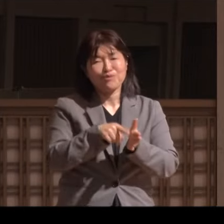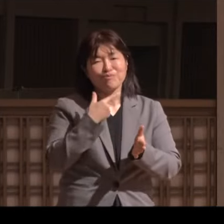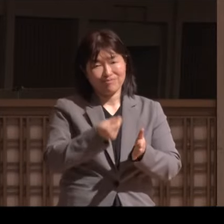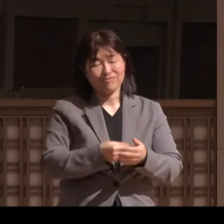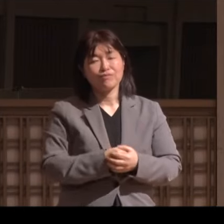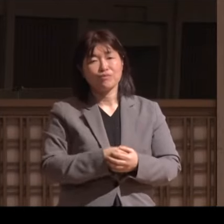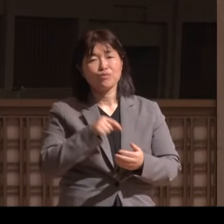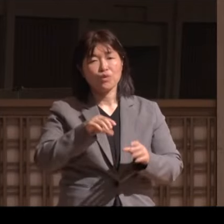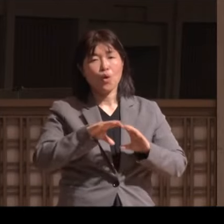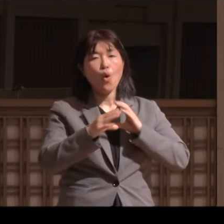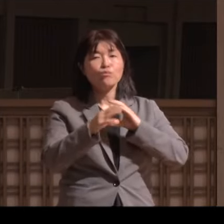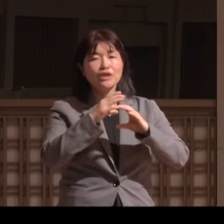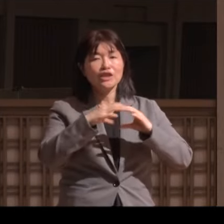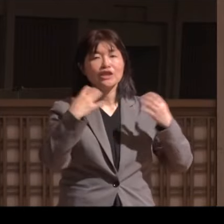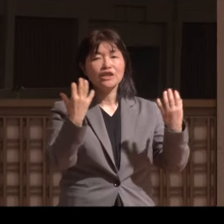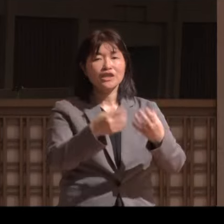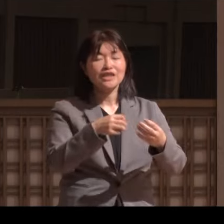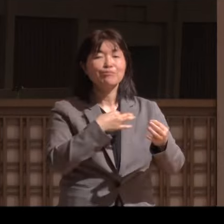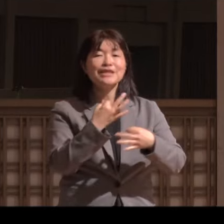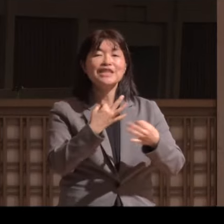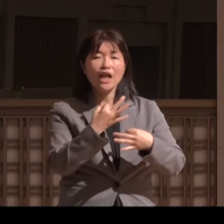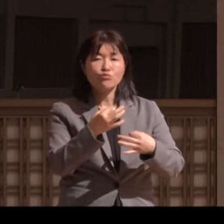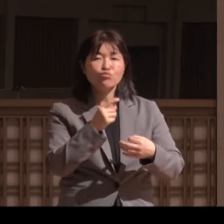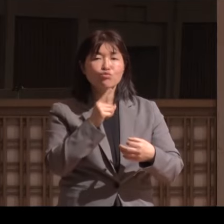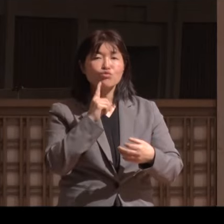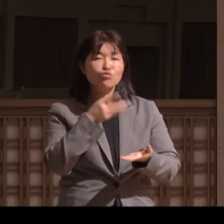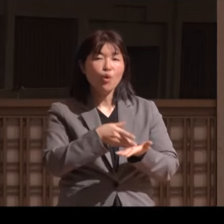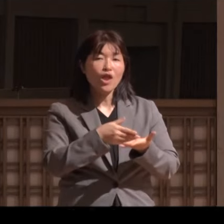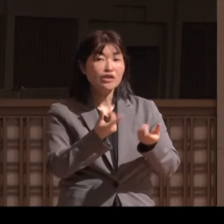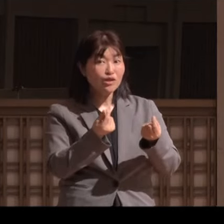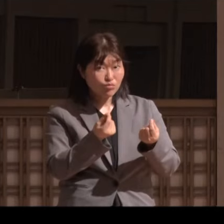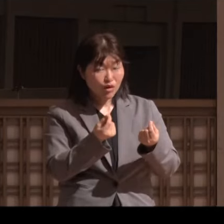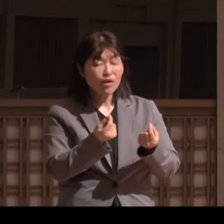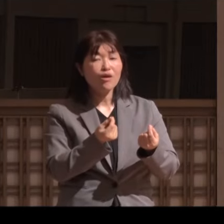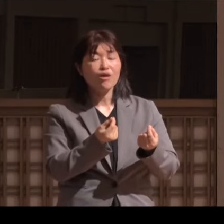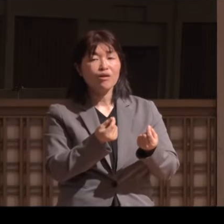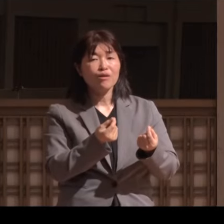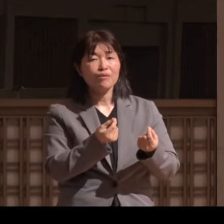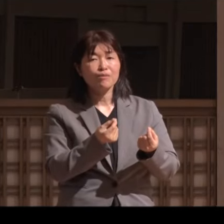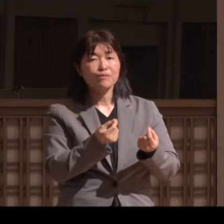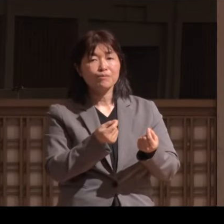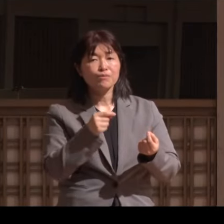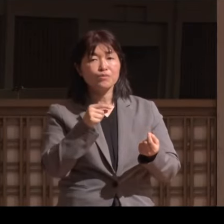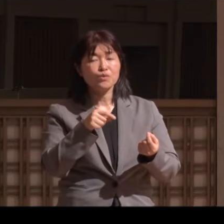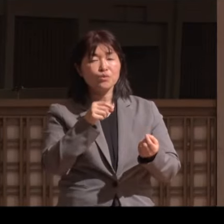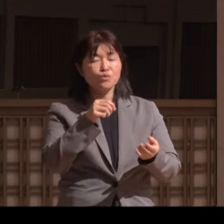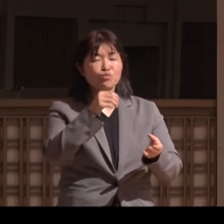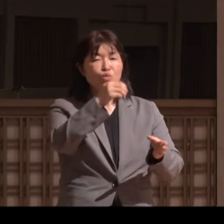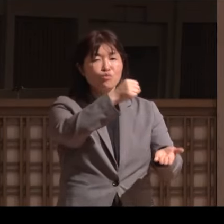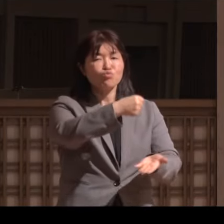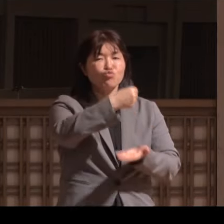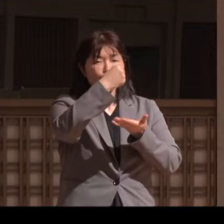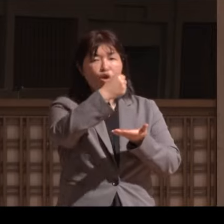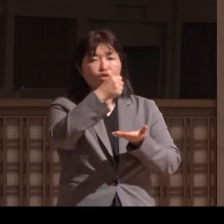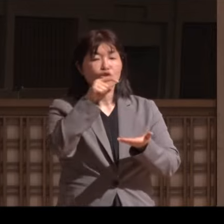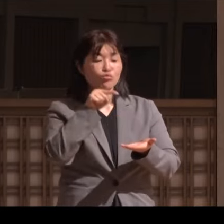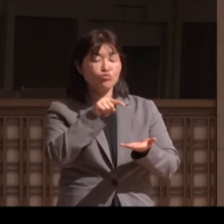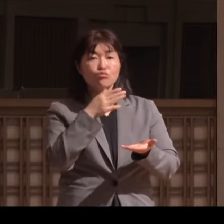あのコミュニティビジネスっていう話ですよねあの収益上げても大丈夫です